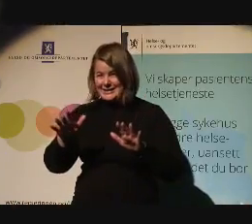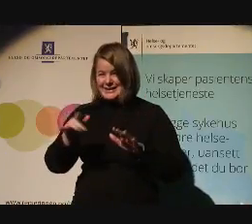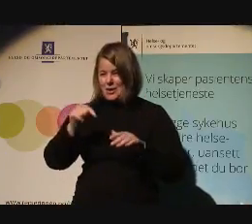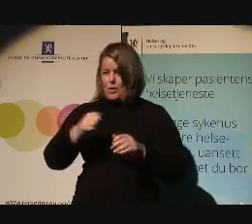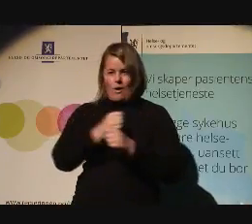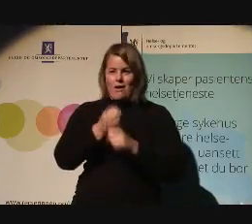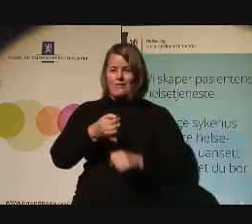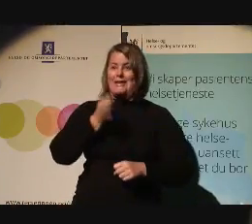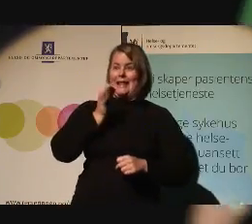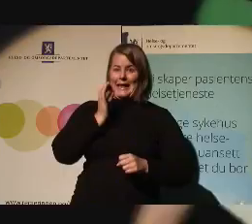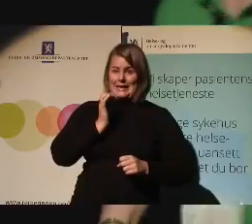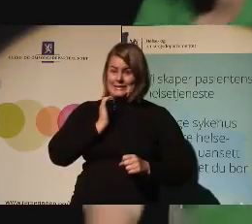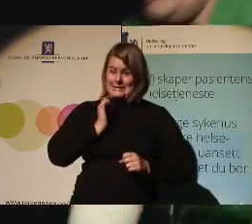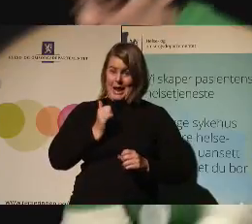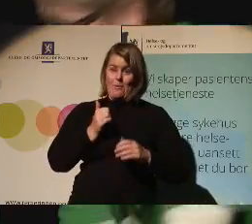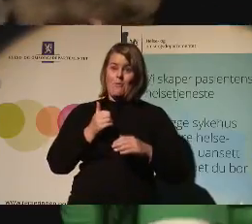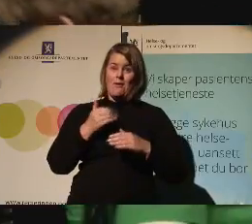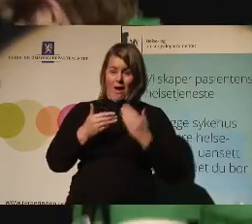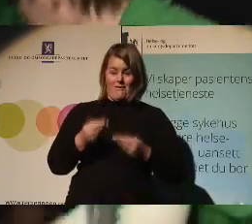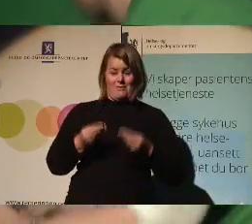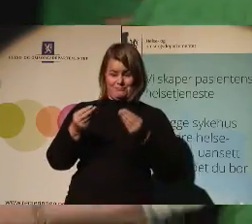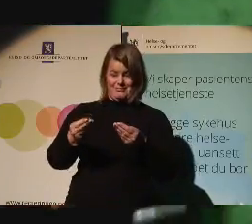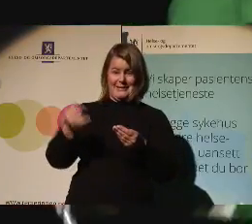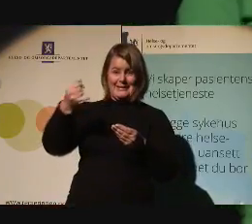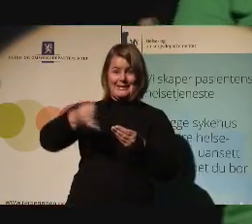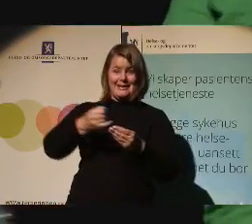fikk med seg en kaffekopp. Ja.